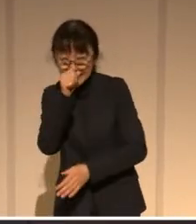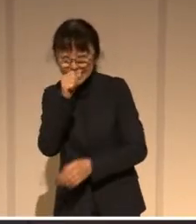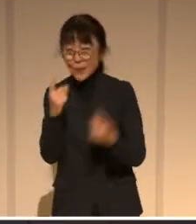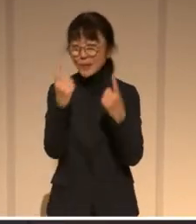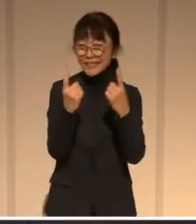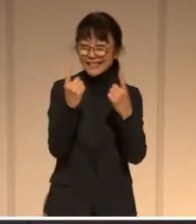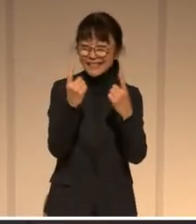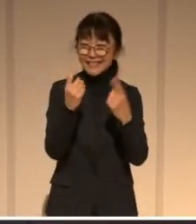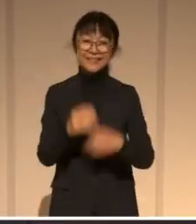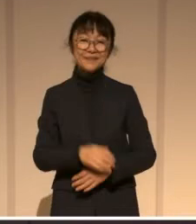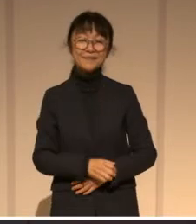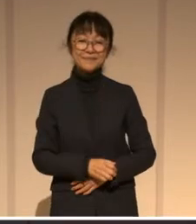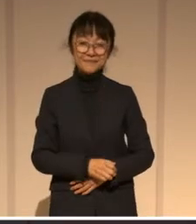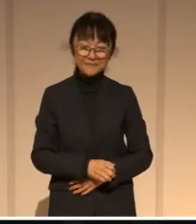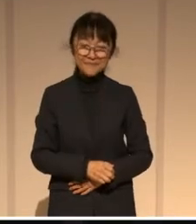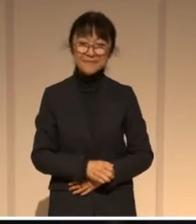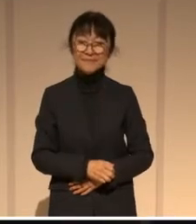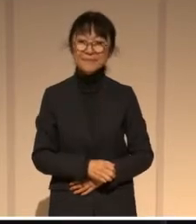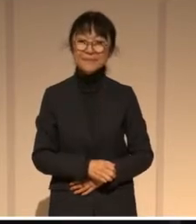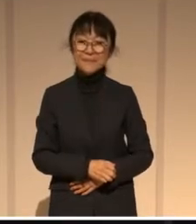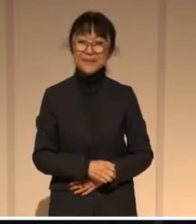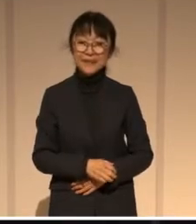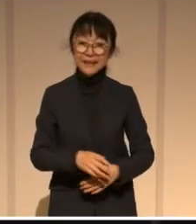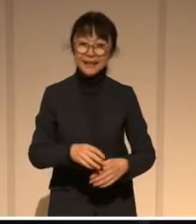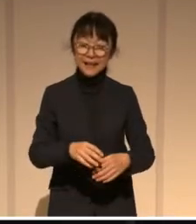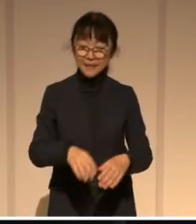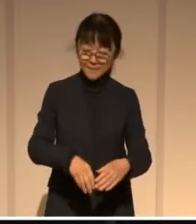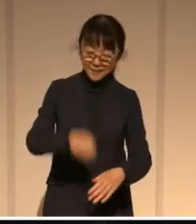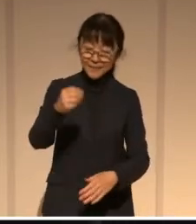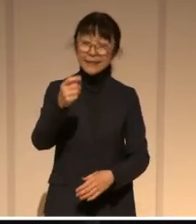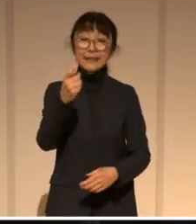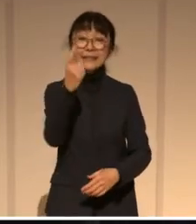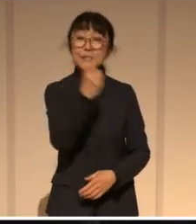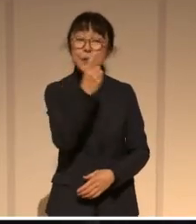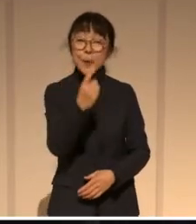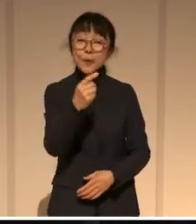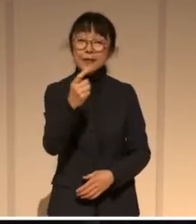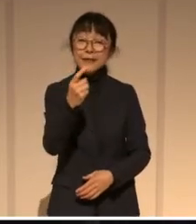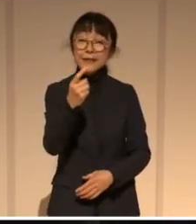と思いますねお一人目は